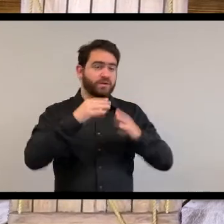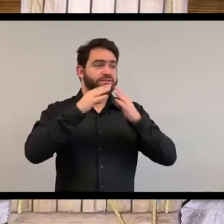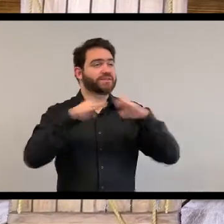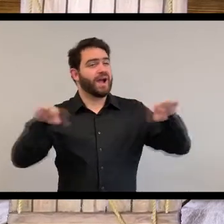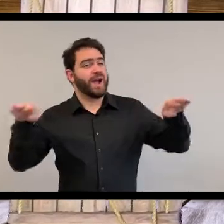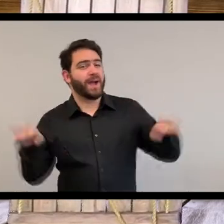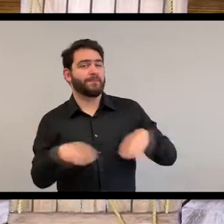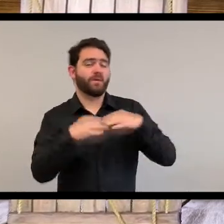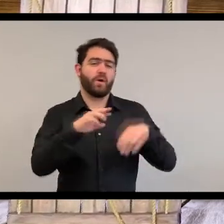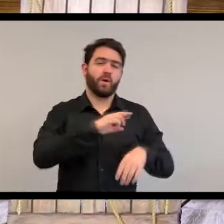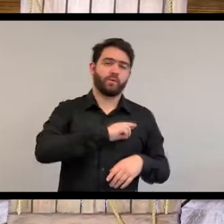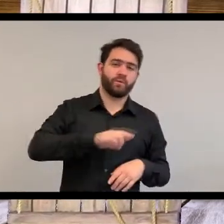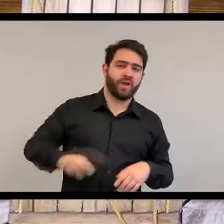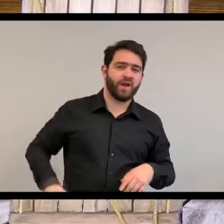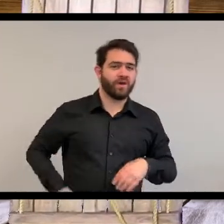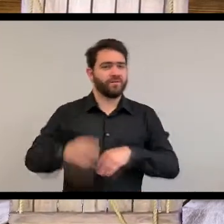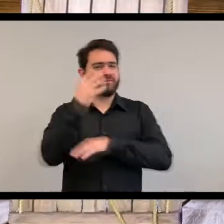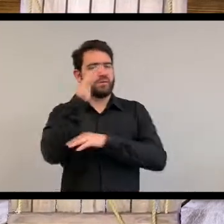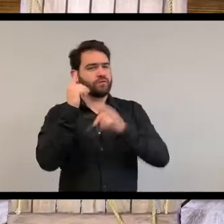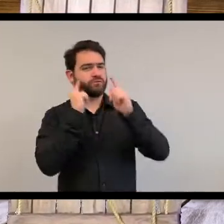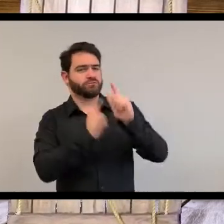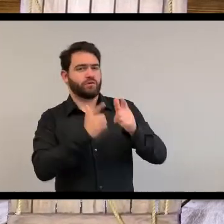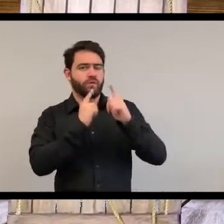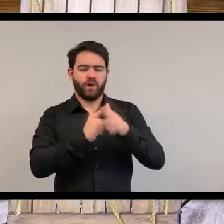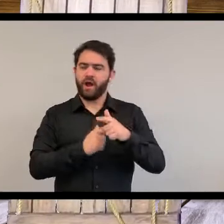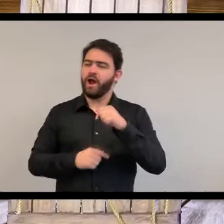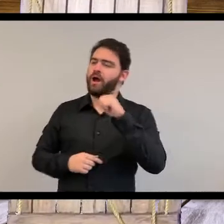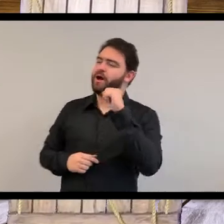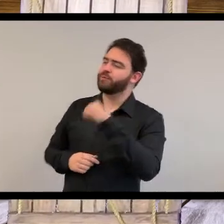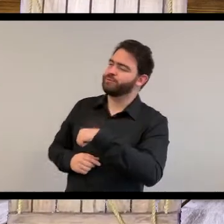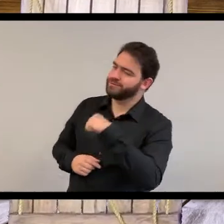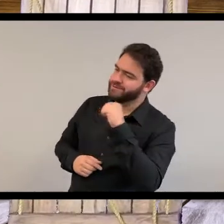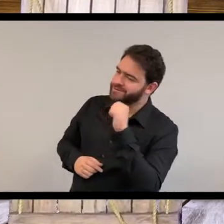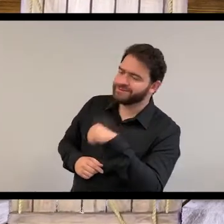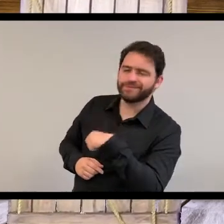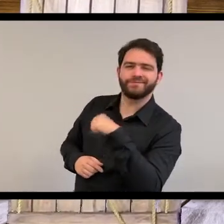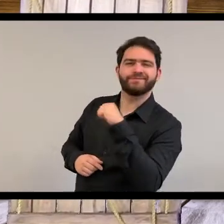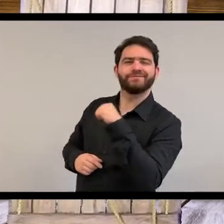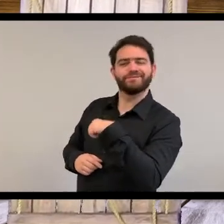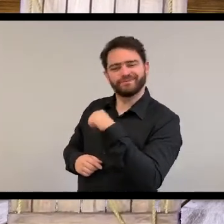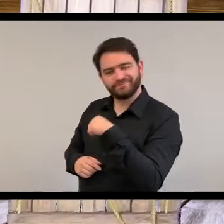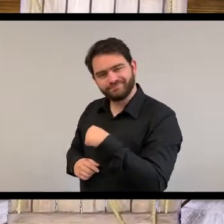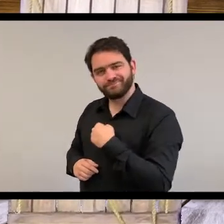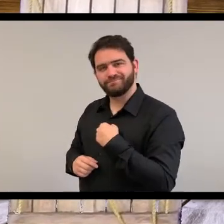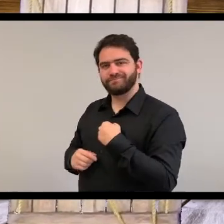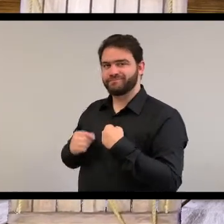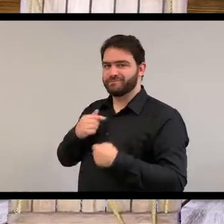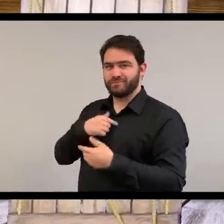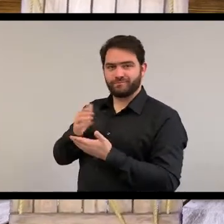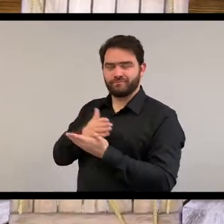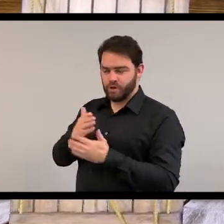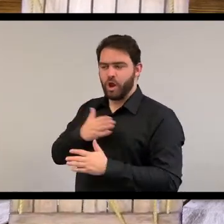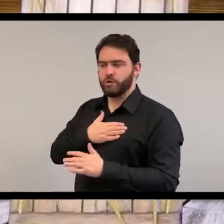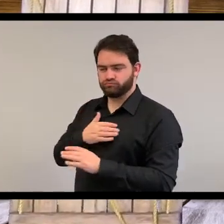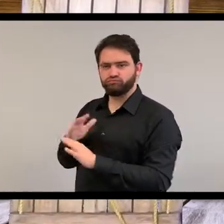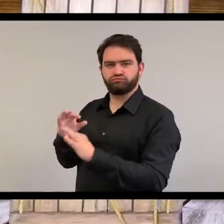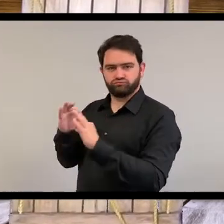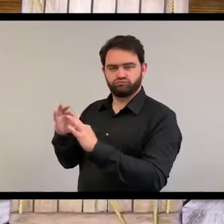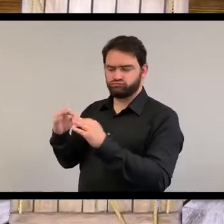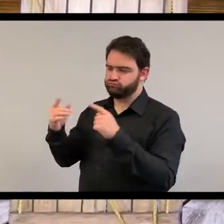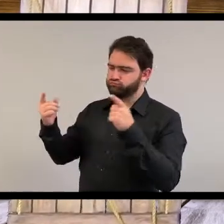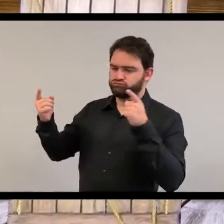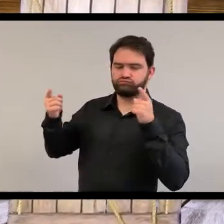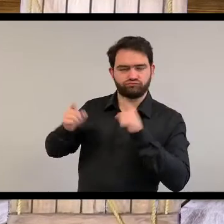sauver la situation. Elle a dit, bien, il y a mon beau sapin roi des forêts. Ah, ça, oui,